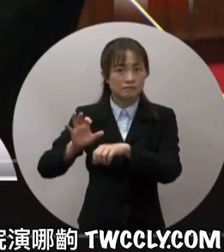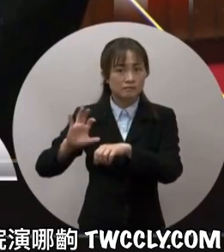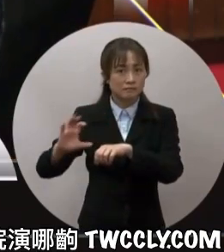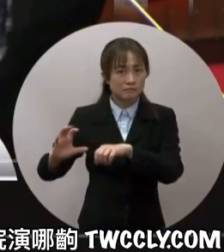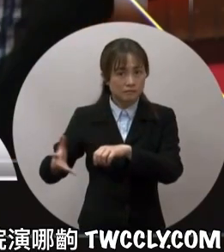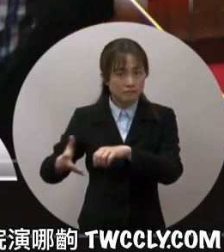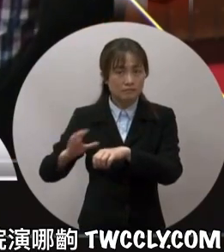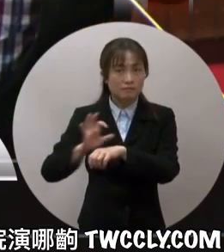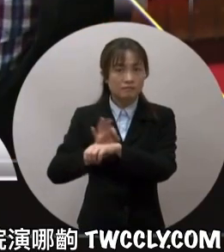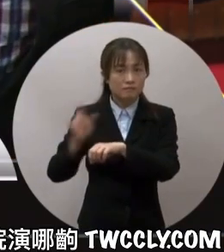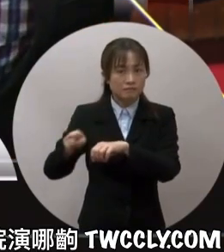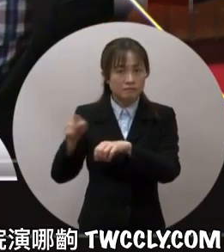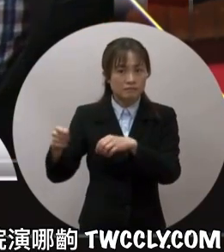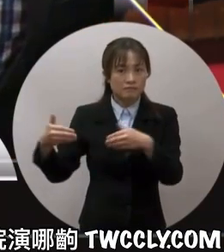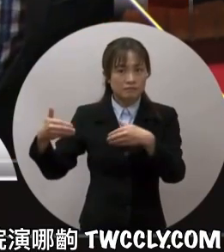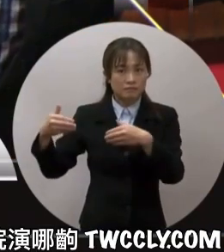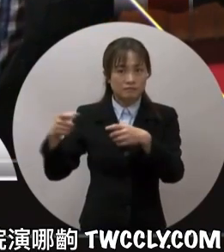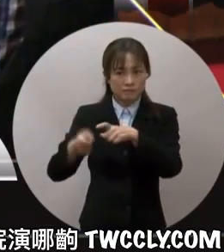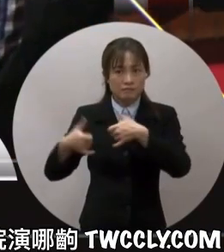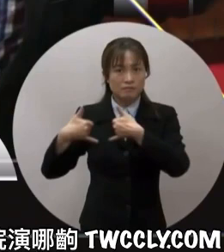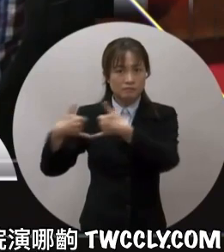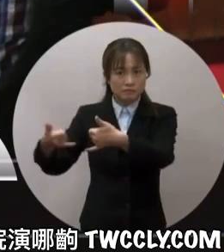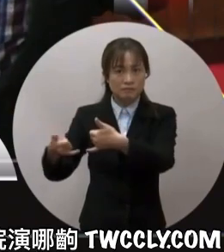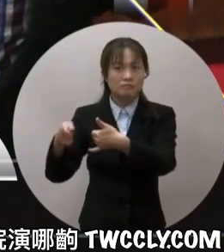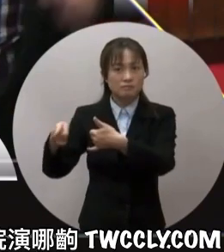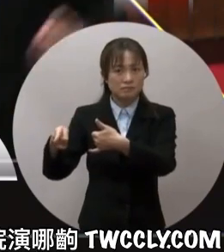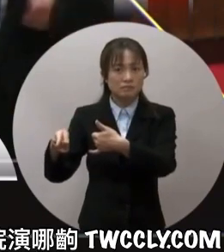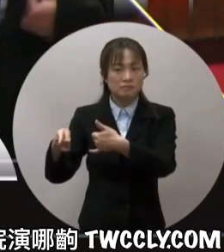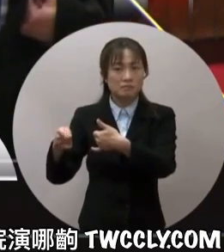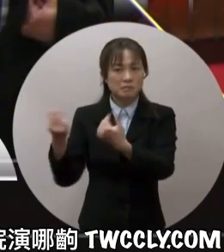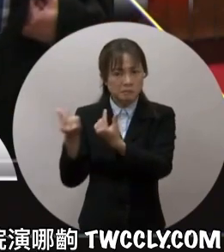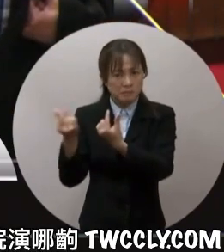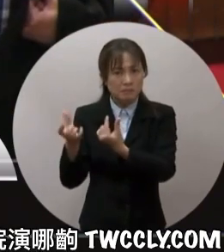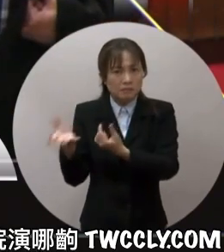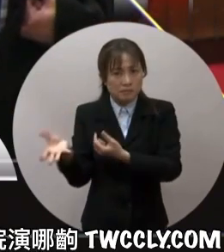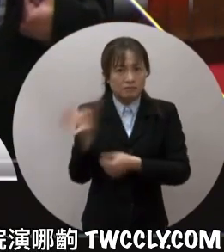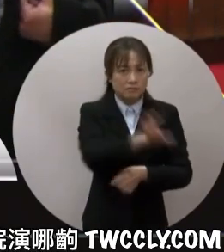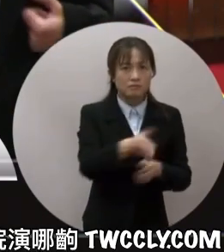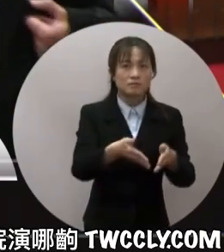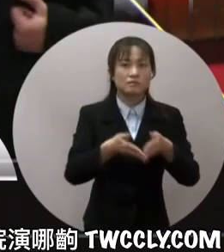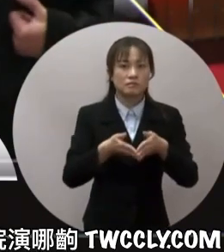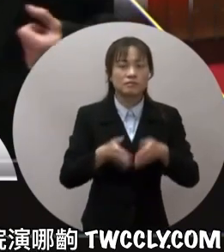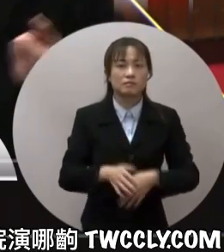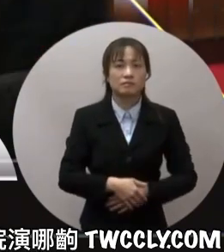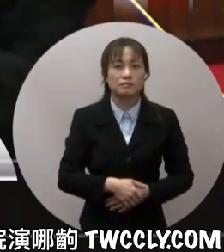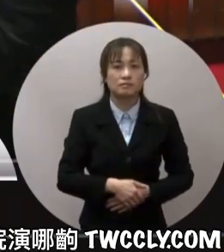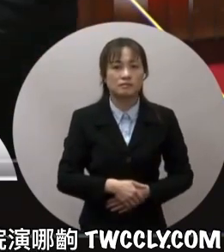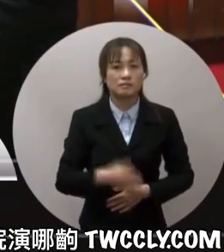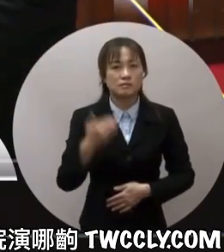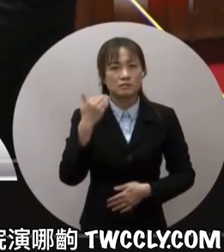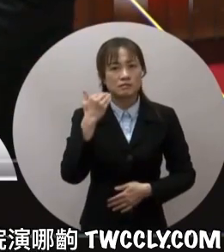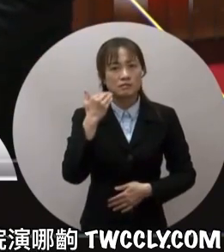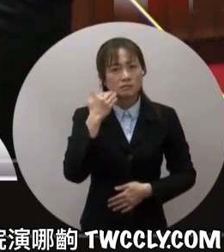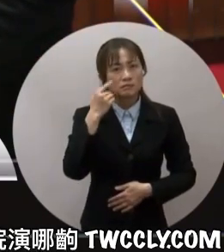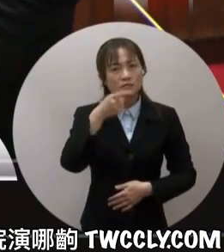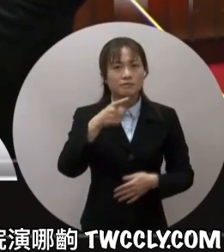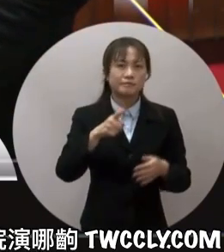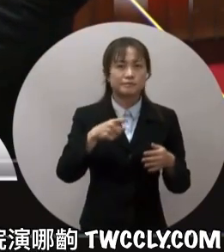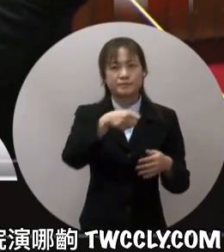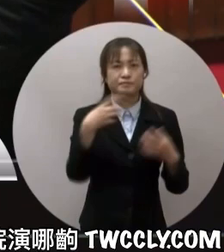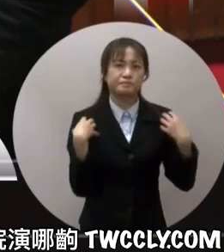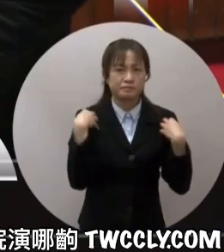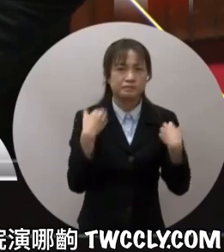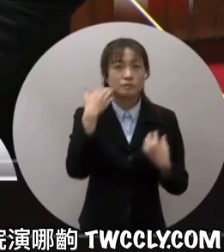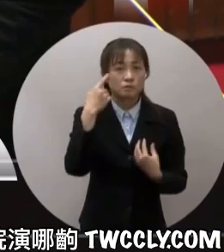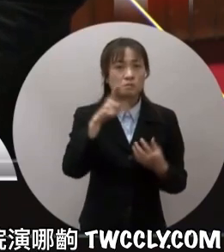風力性的我是開挖性的一定你每天合不來如果語言我給你搖車來看你也會